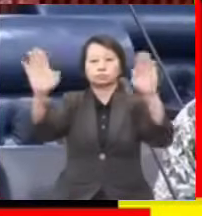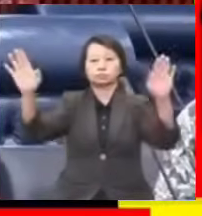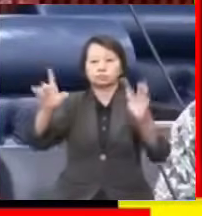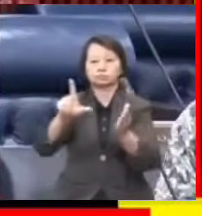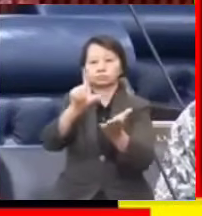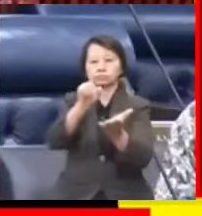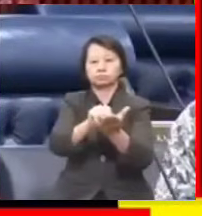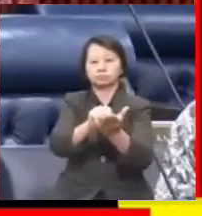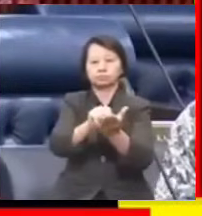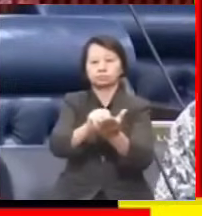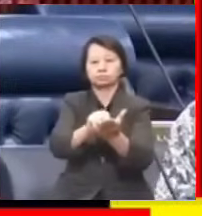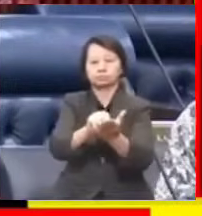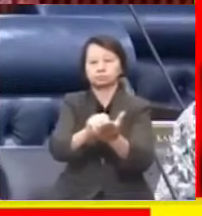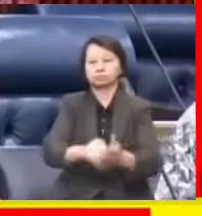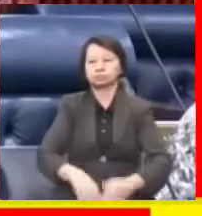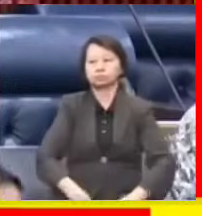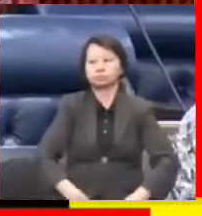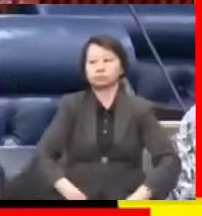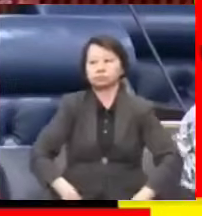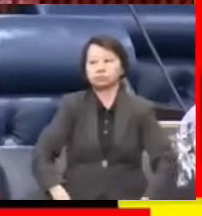dan